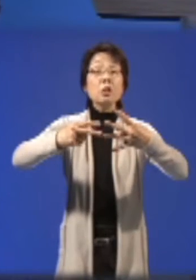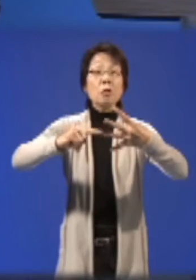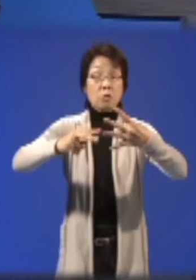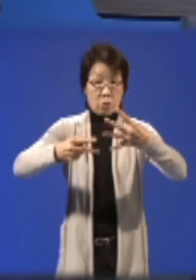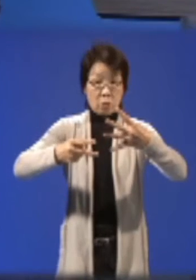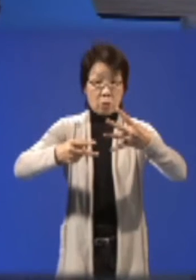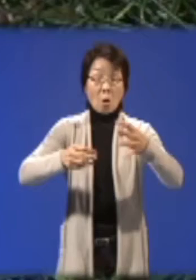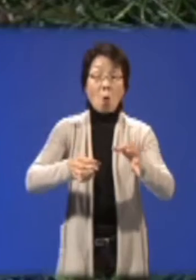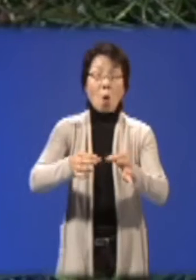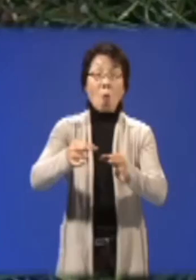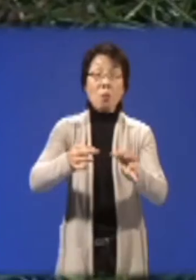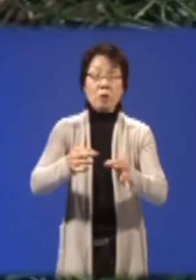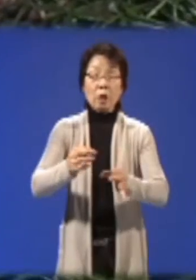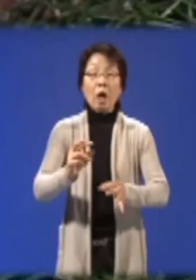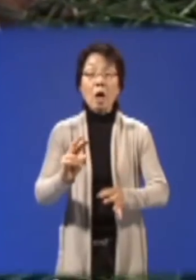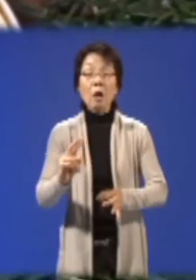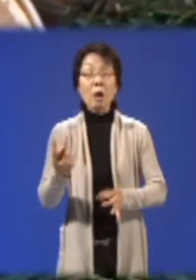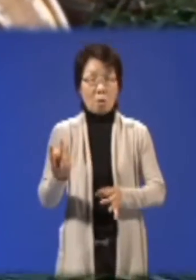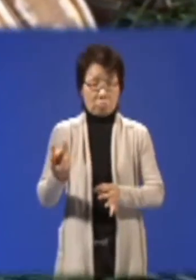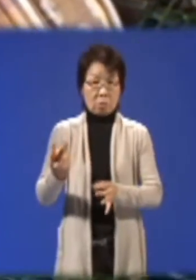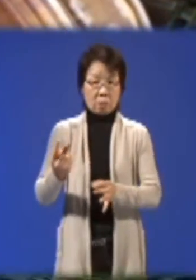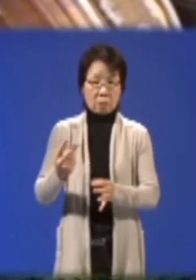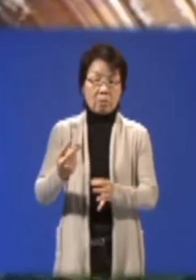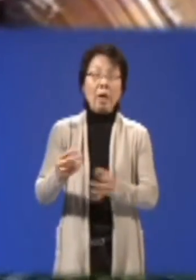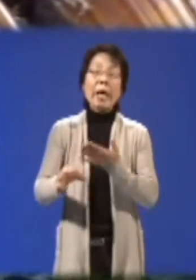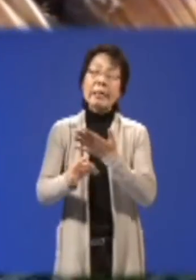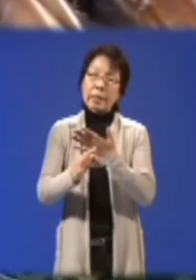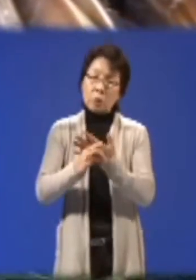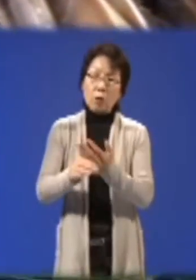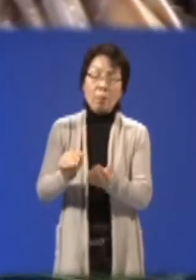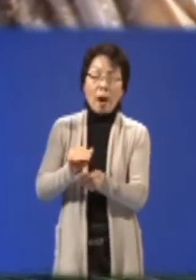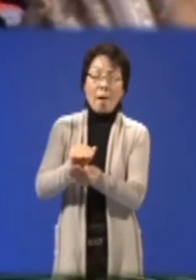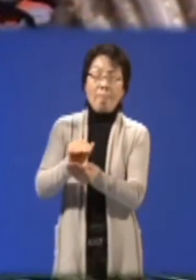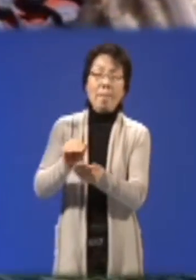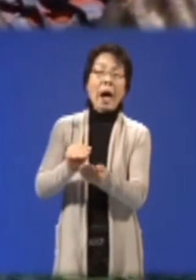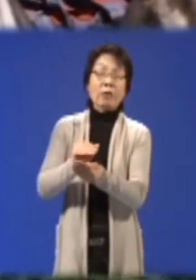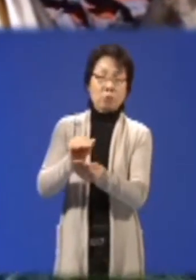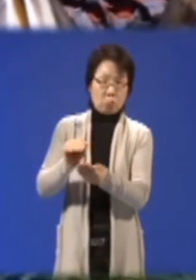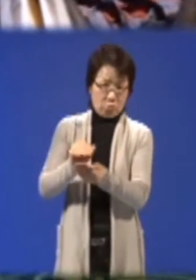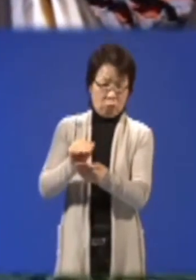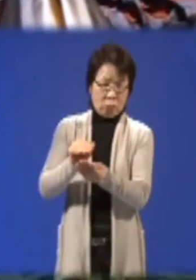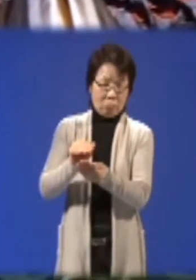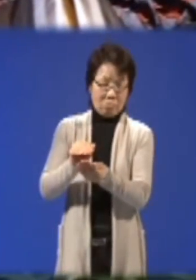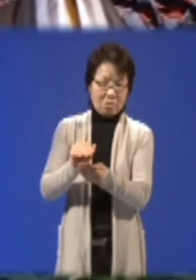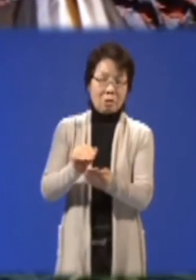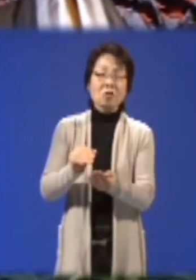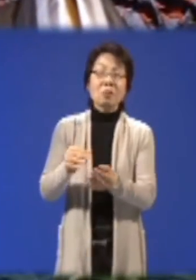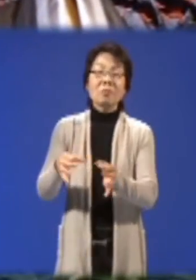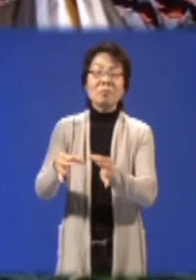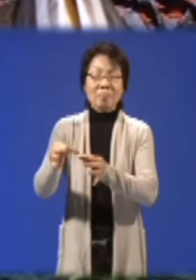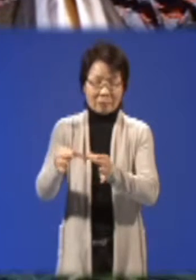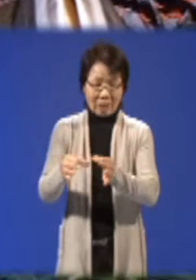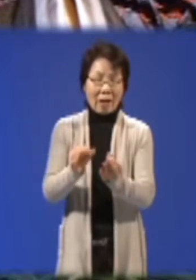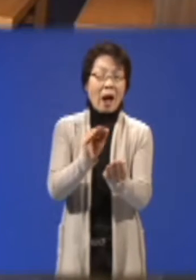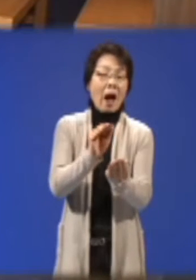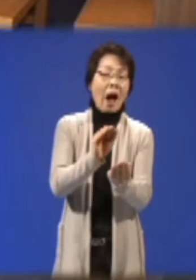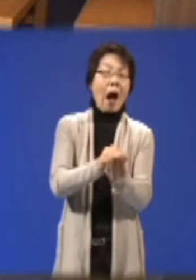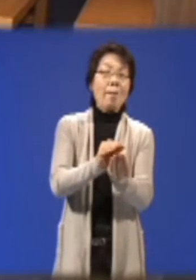物の内容を変える、饅頭屋さんから、このハマグリを焼いて食べさせる、そうい